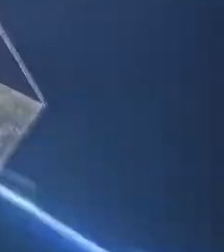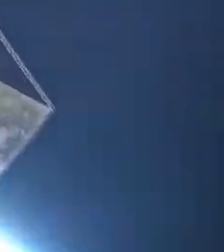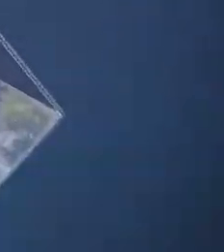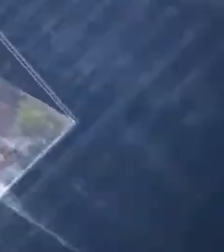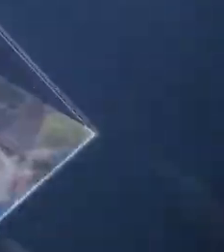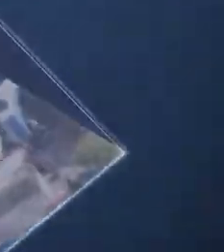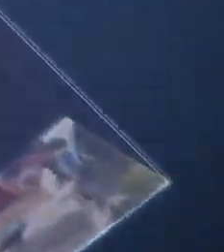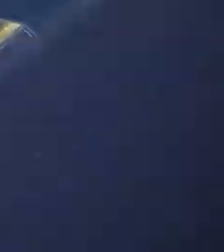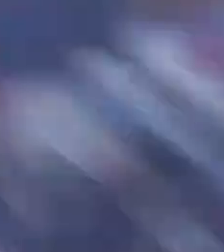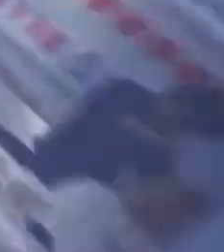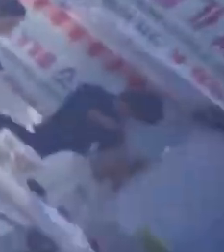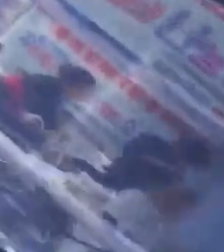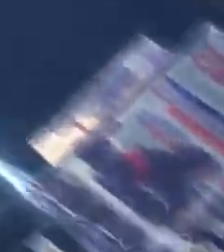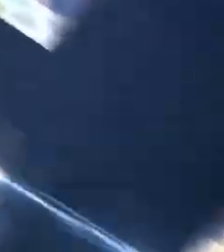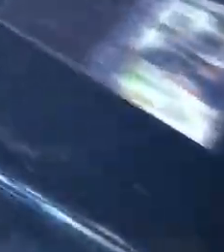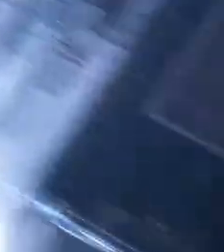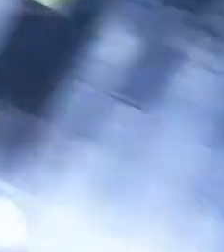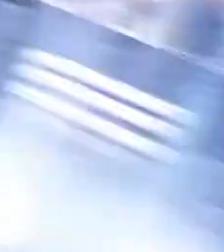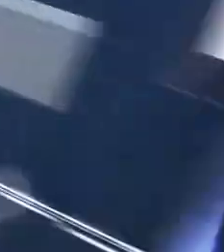으